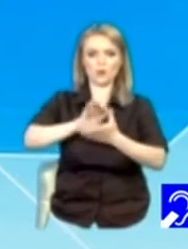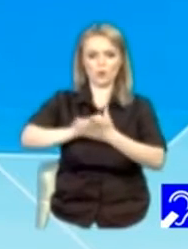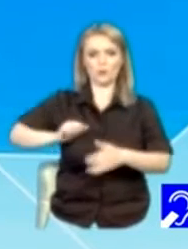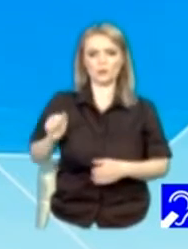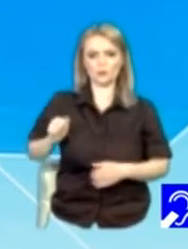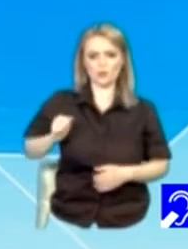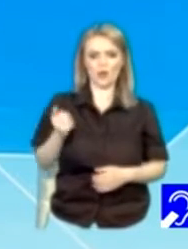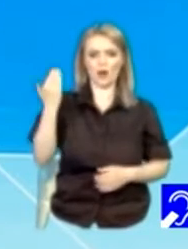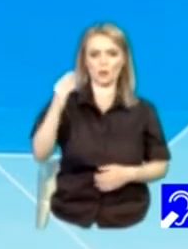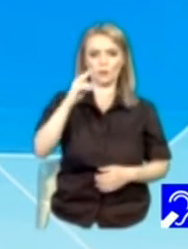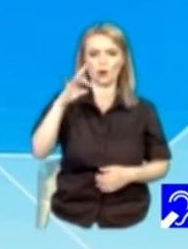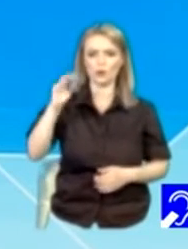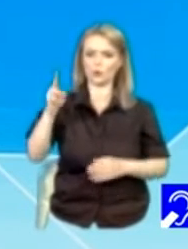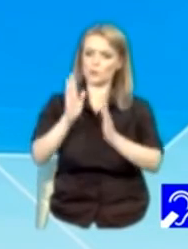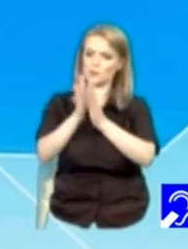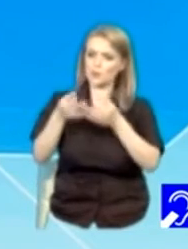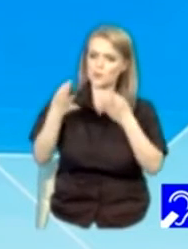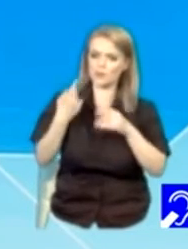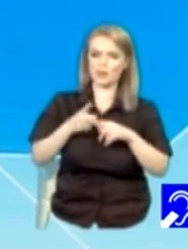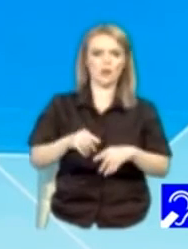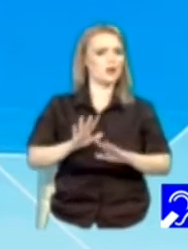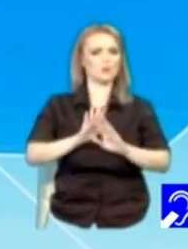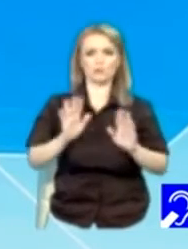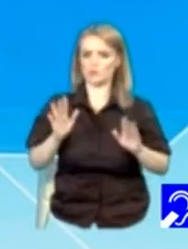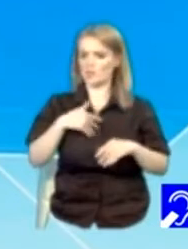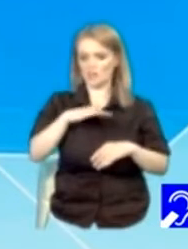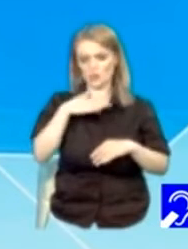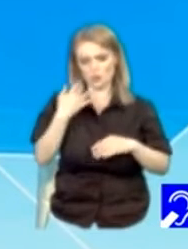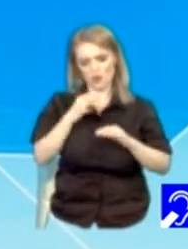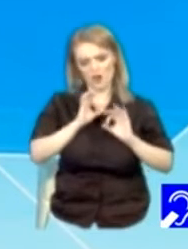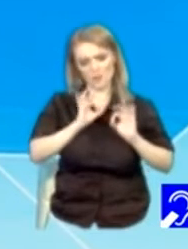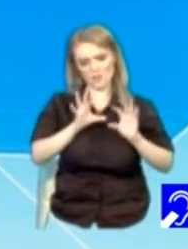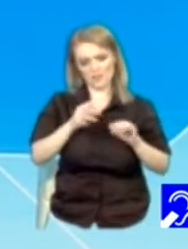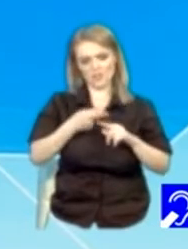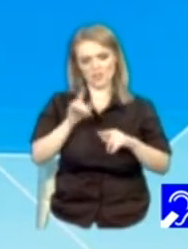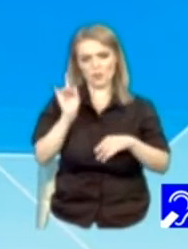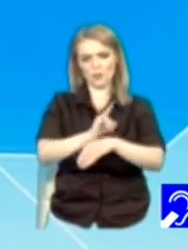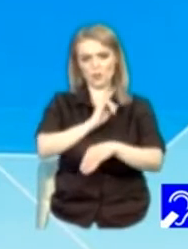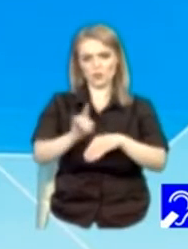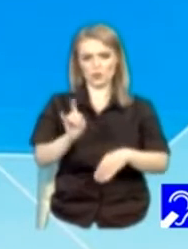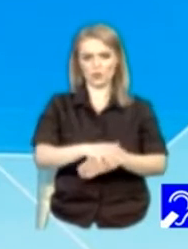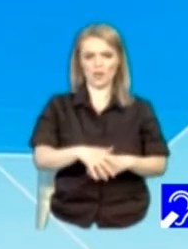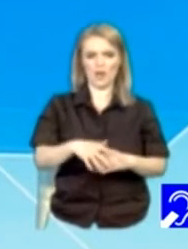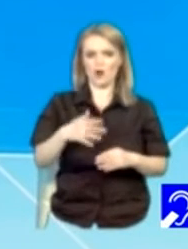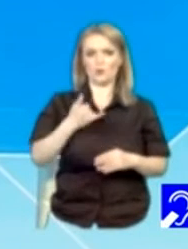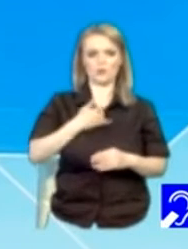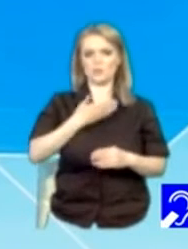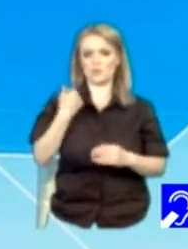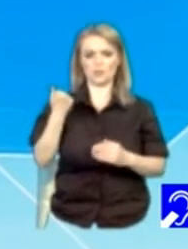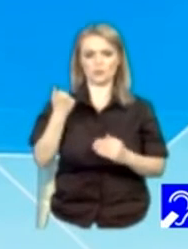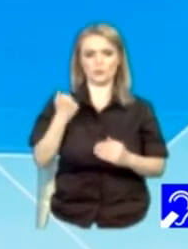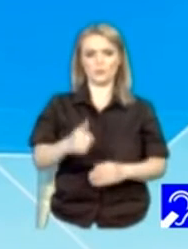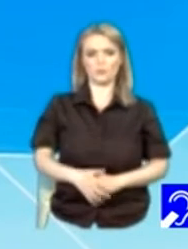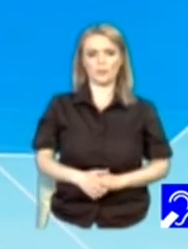și mediatic, însă acești cetățeni, fiind frustrați de faptul că nu s-au regăsit pe un